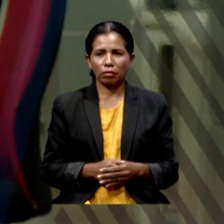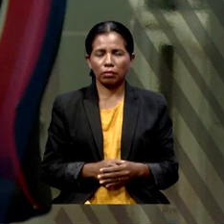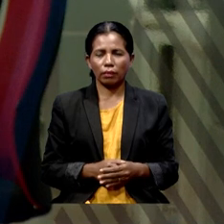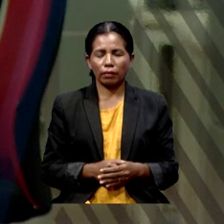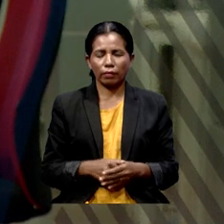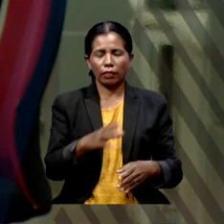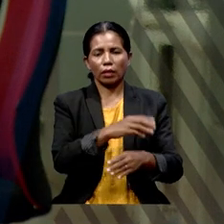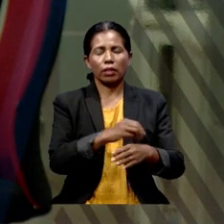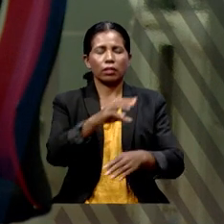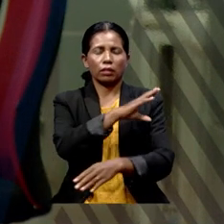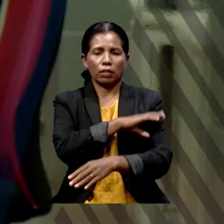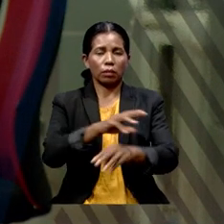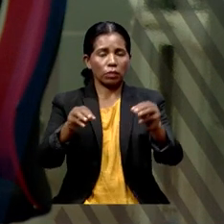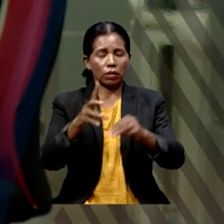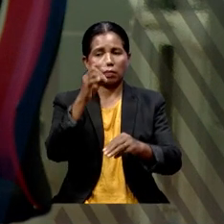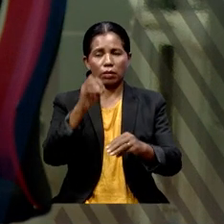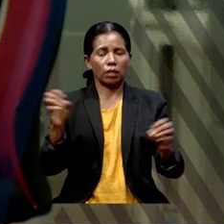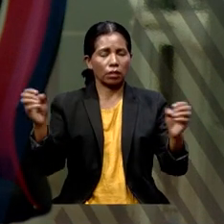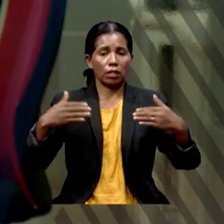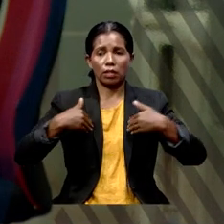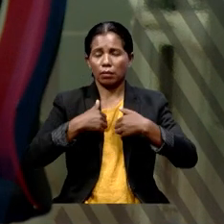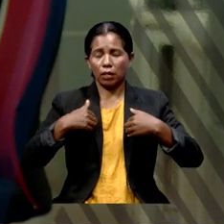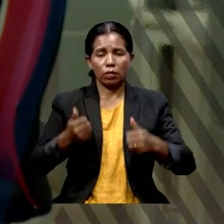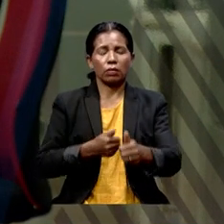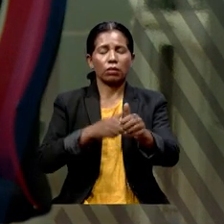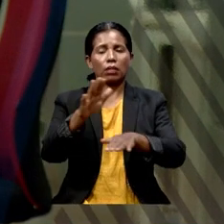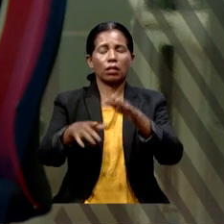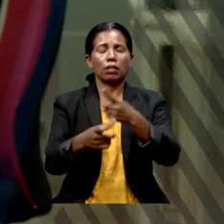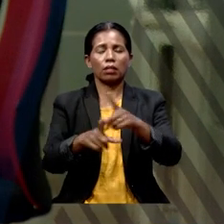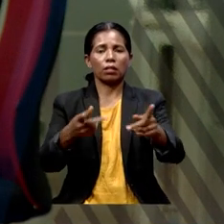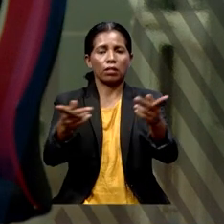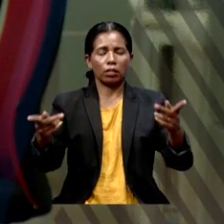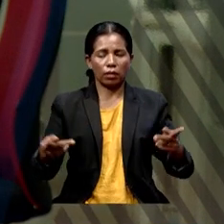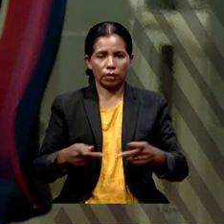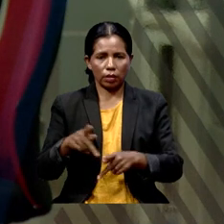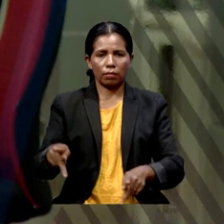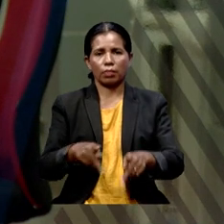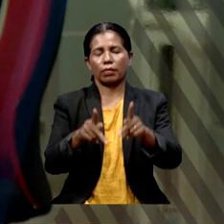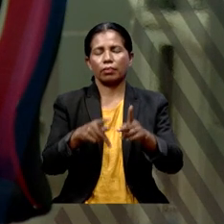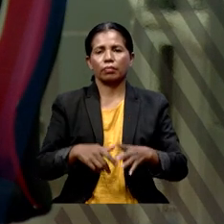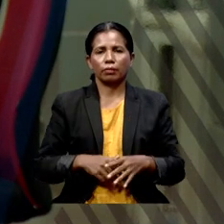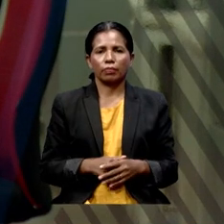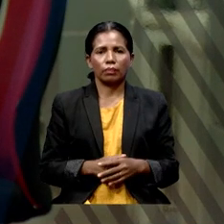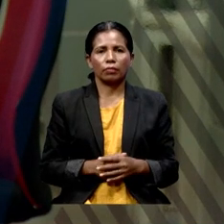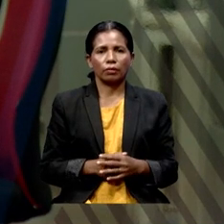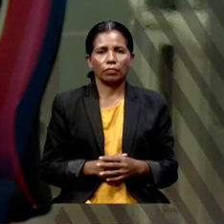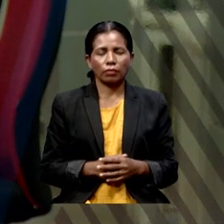Guardas deste município de Ilha se ela tolera animal ne be continua lá livre e a fatin público.